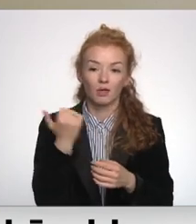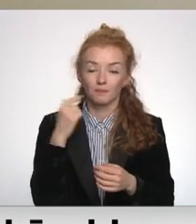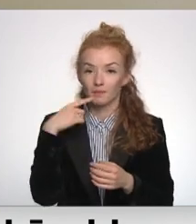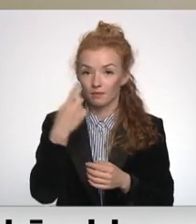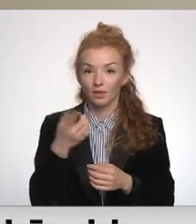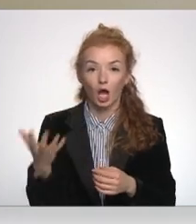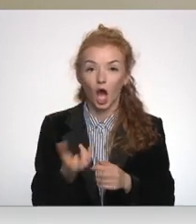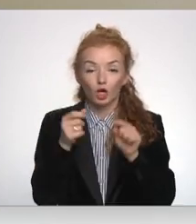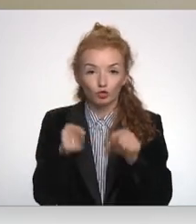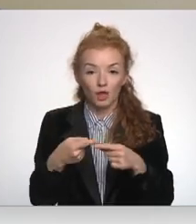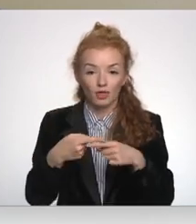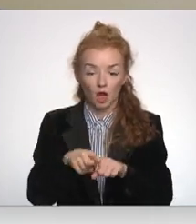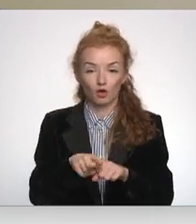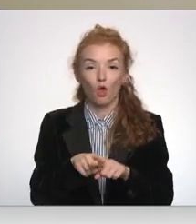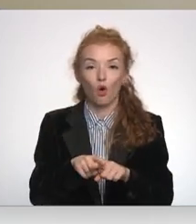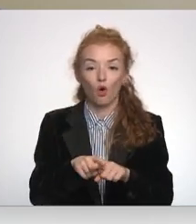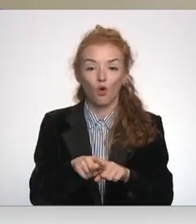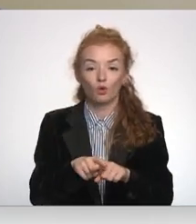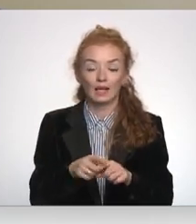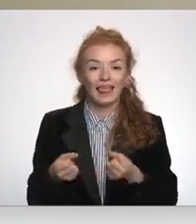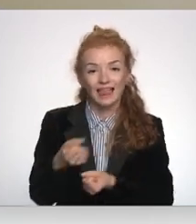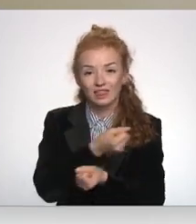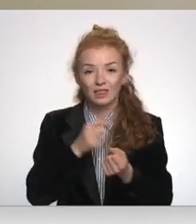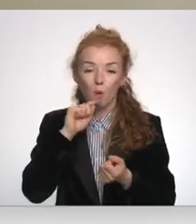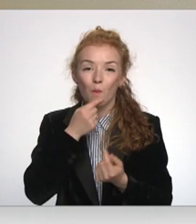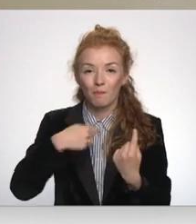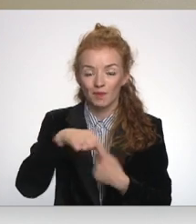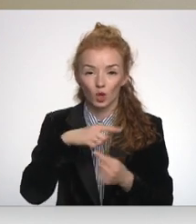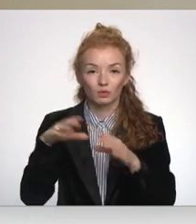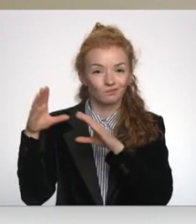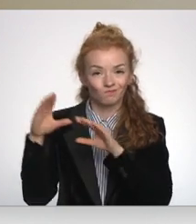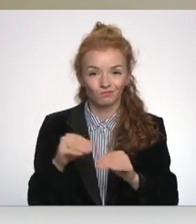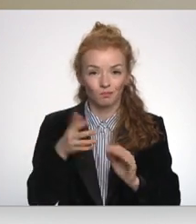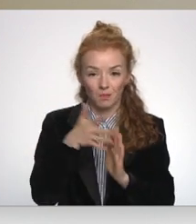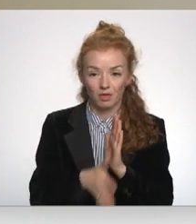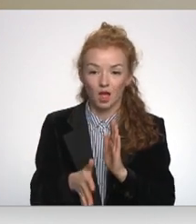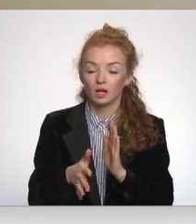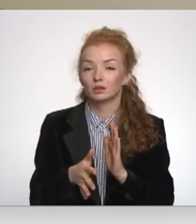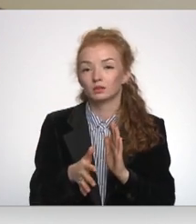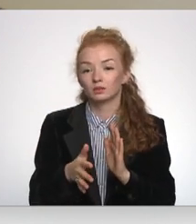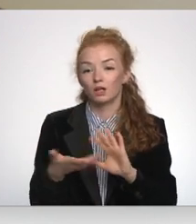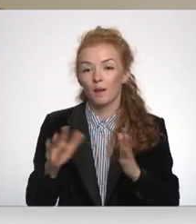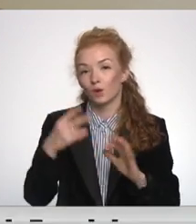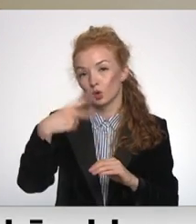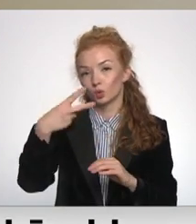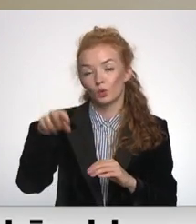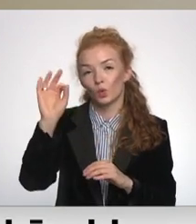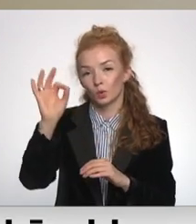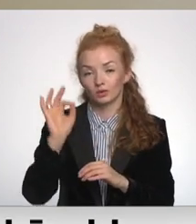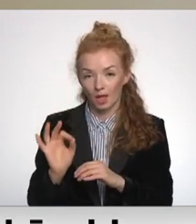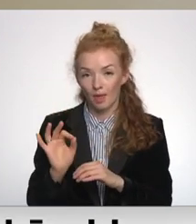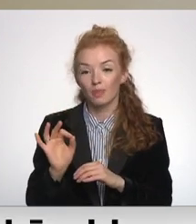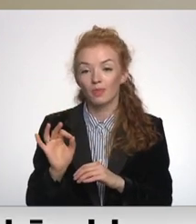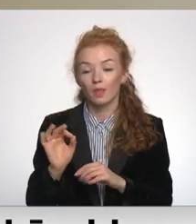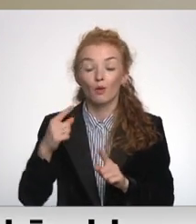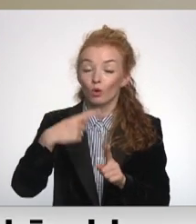šo tehnoloģiju ietaupījums vai siltuma patēriņa samazinājums ir nemaz kā 20%.